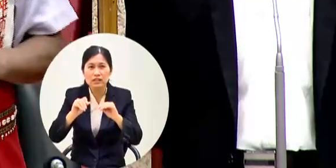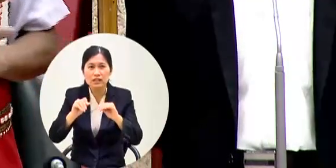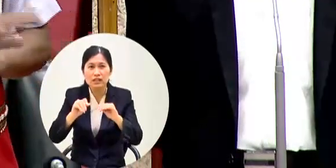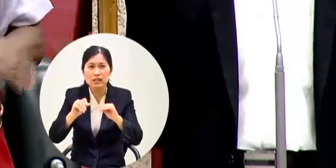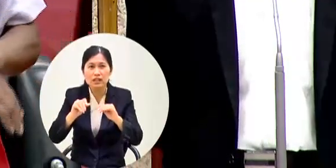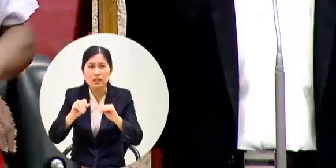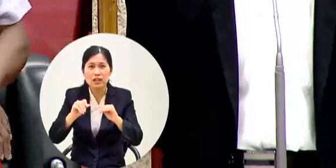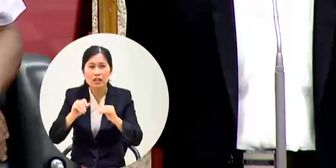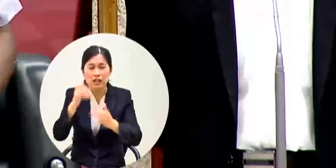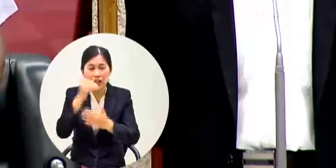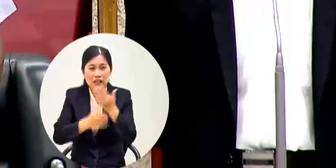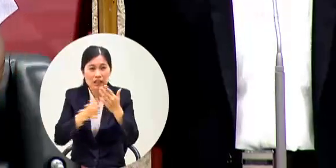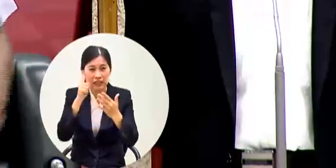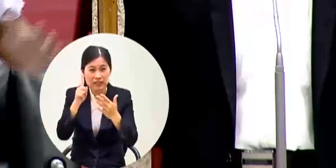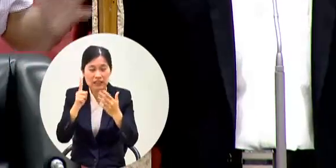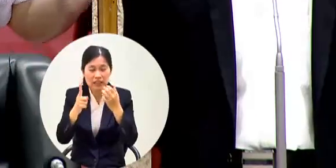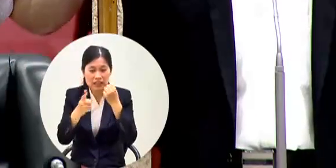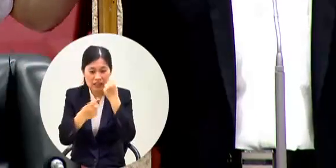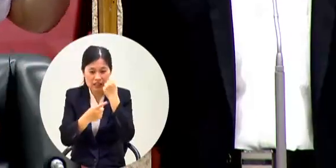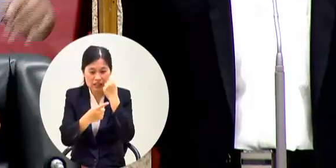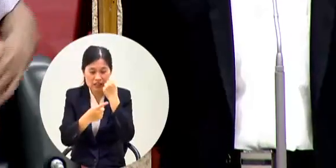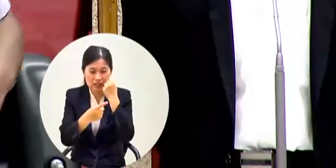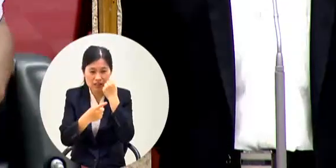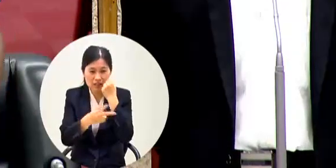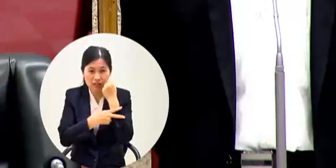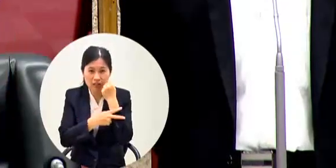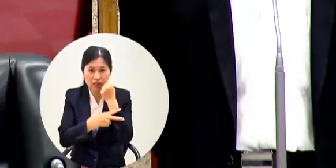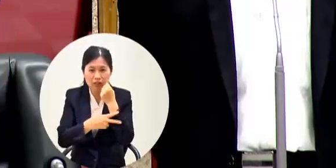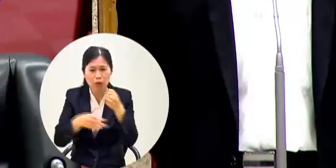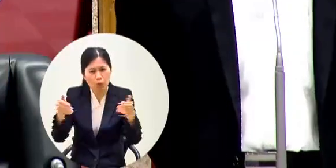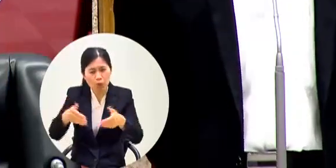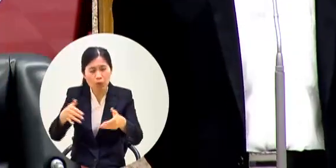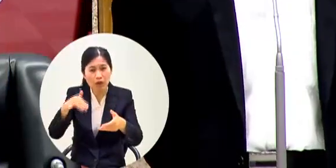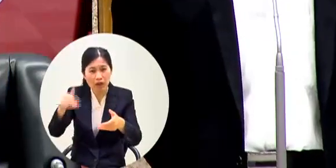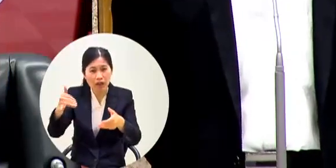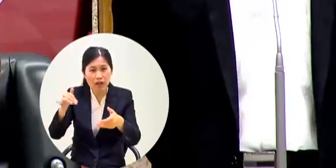剩下一个都纳还没有，